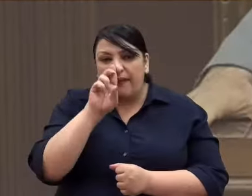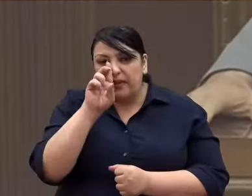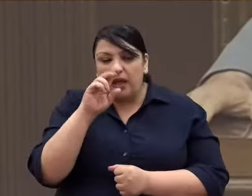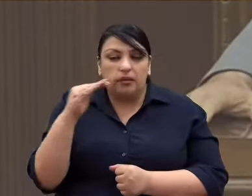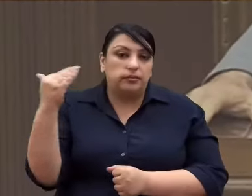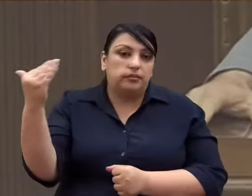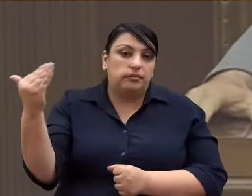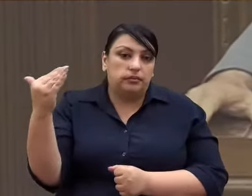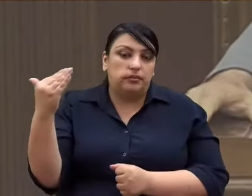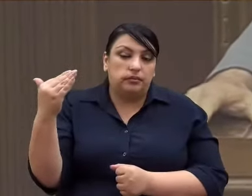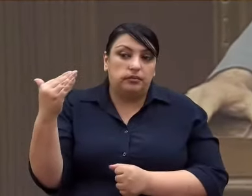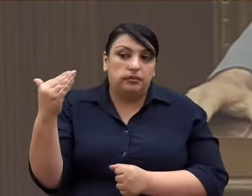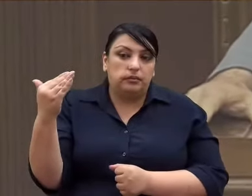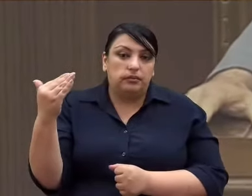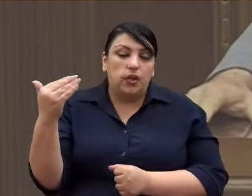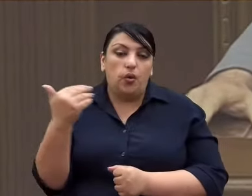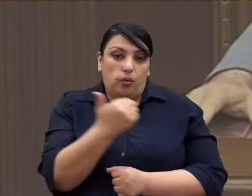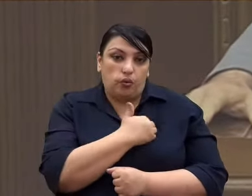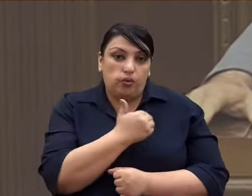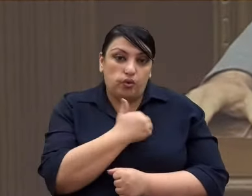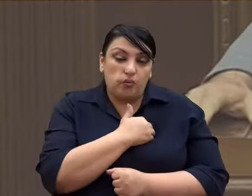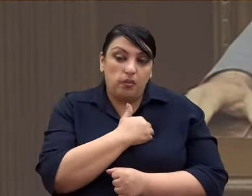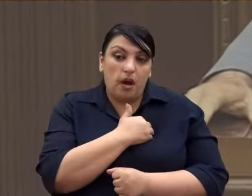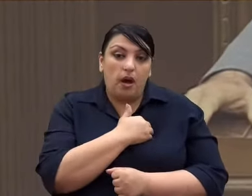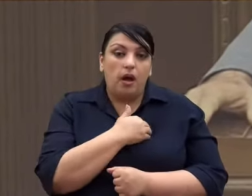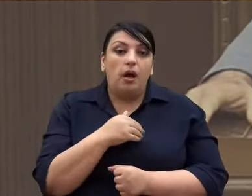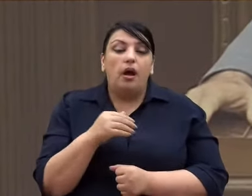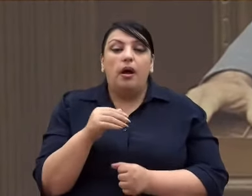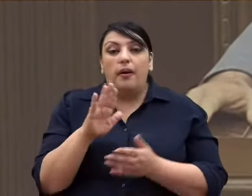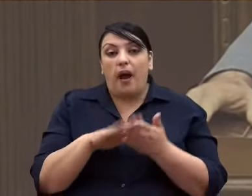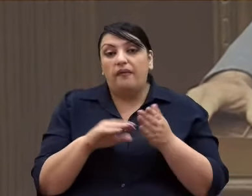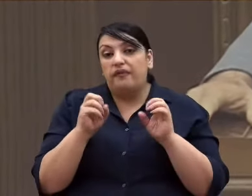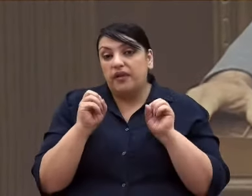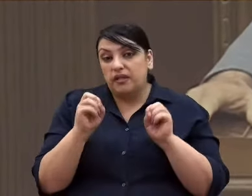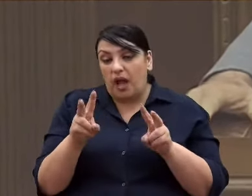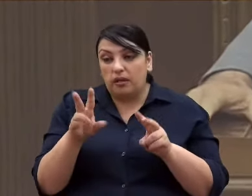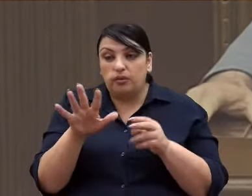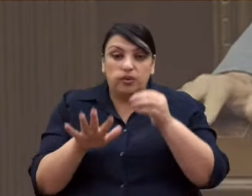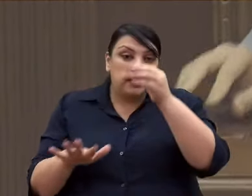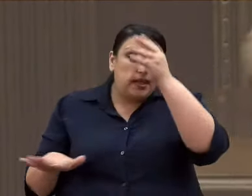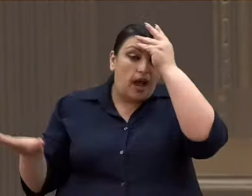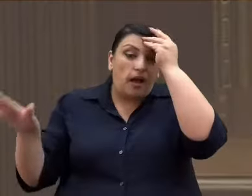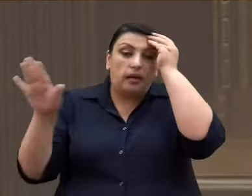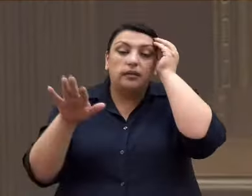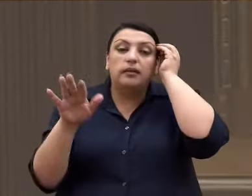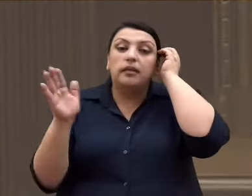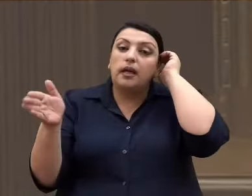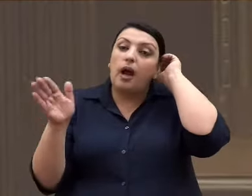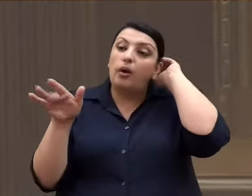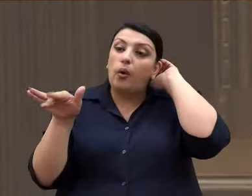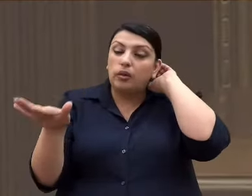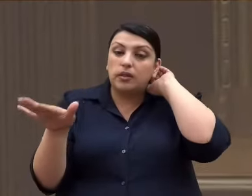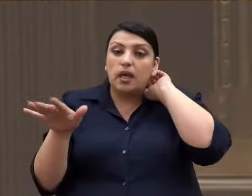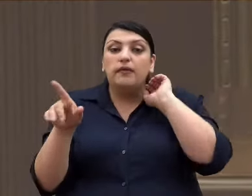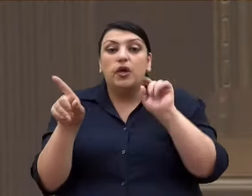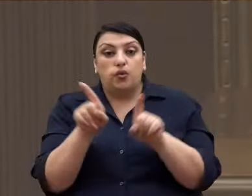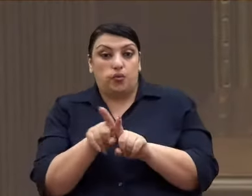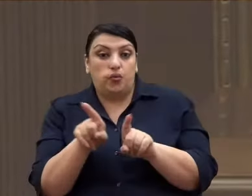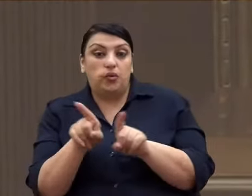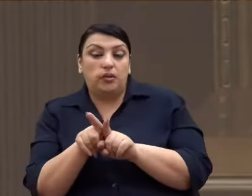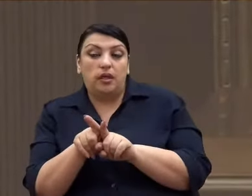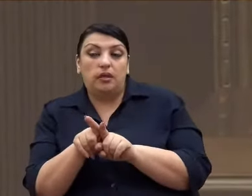ընկերությունների հետ, գերադասում է ոչ միայն մնալ անվտանգության եվրասիական համակարգում, այլև նպաստել